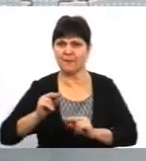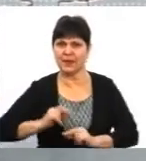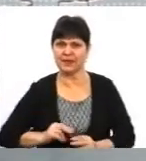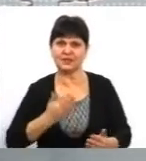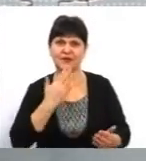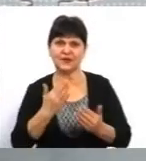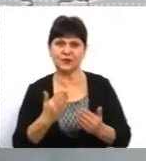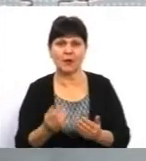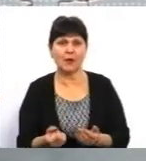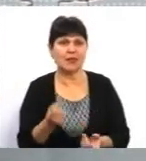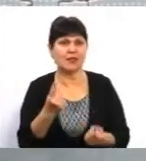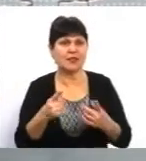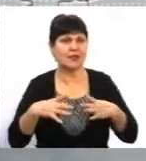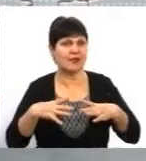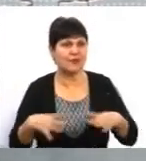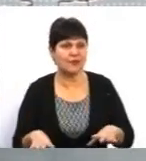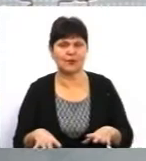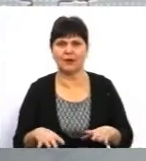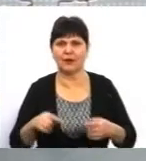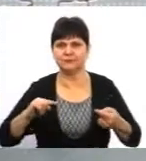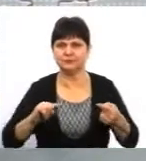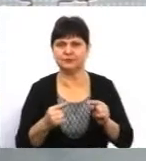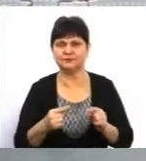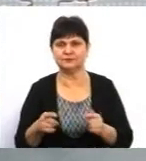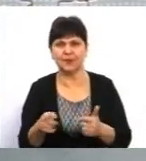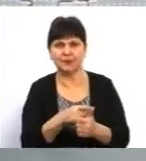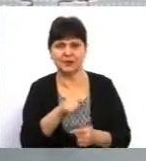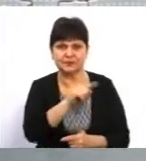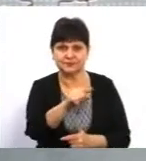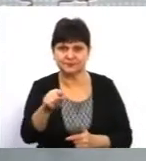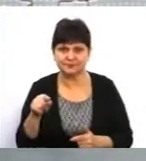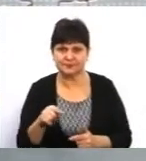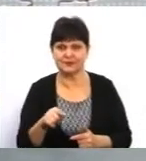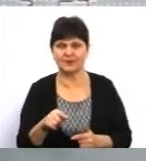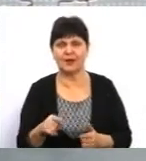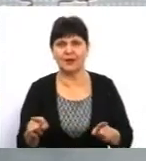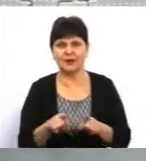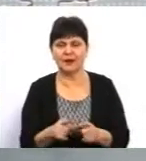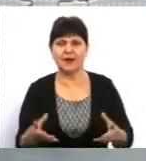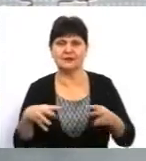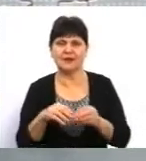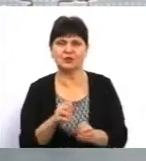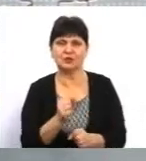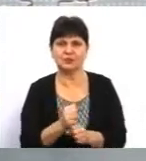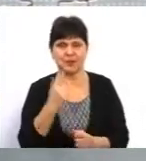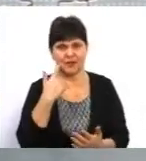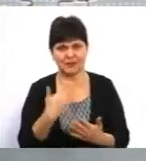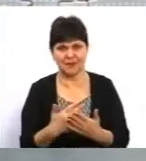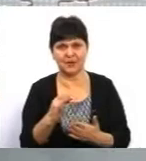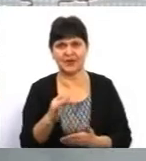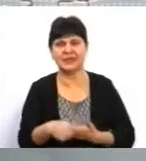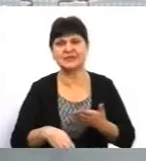не виникало будь-яких заперечень один між одним, тому така злагоджена робота, напевно, і посприяла тому, що